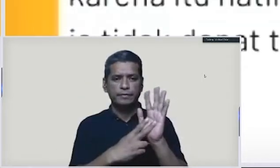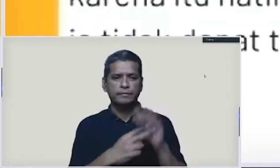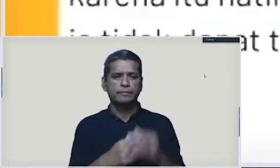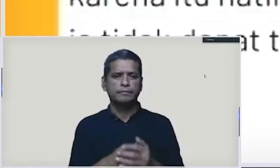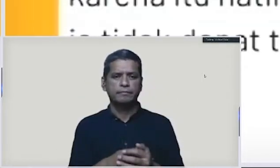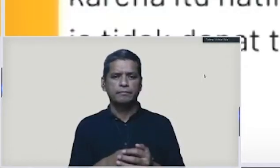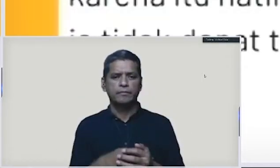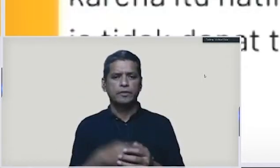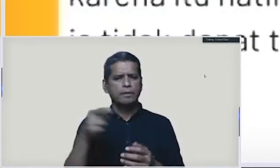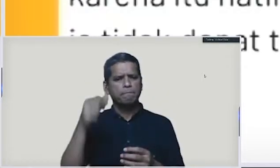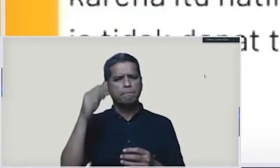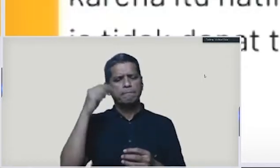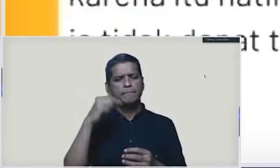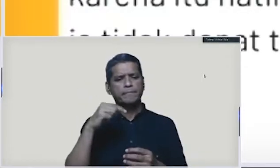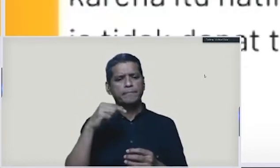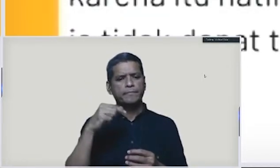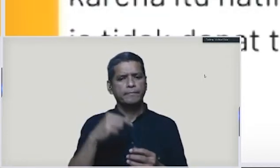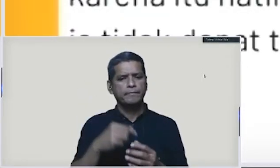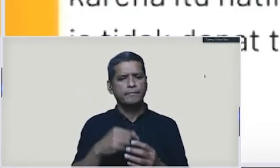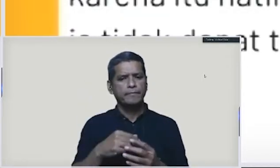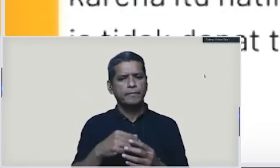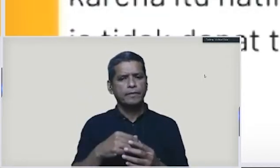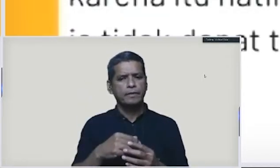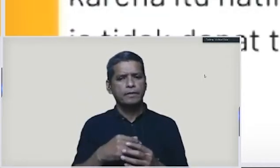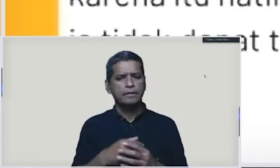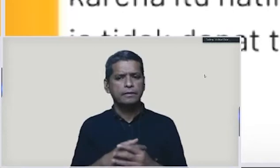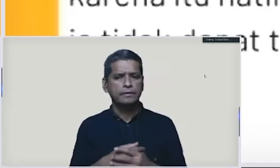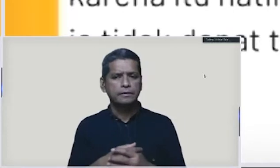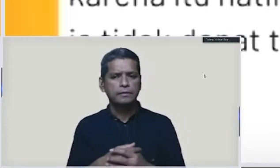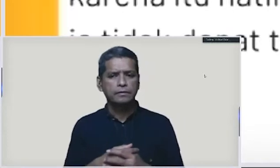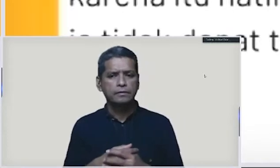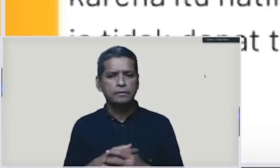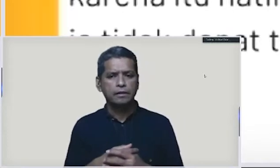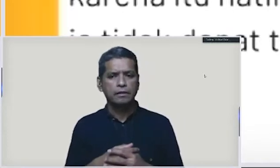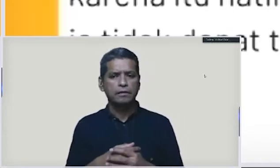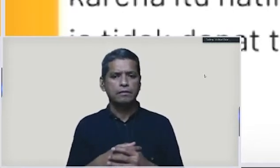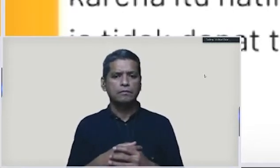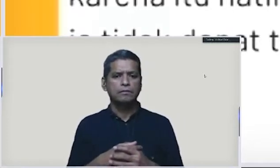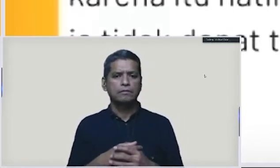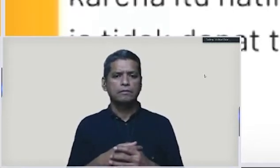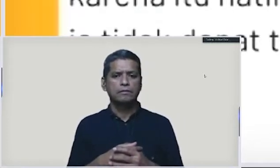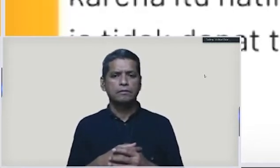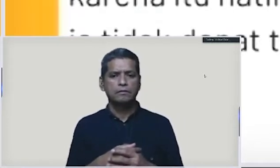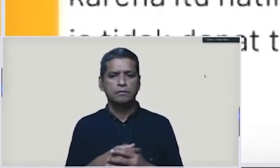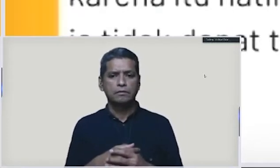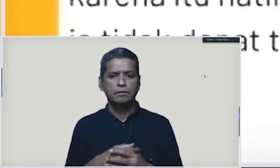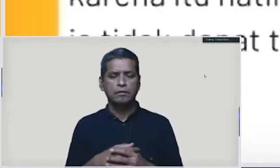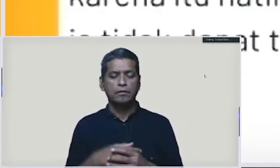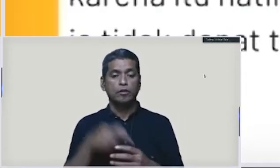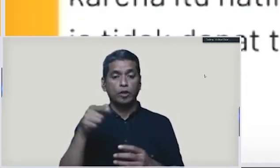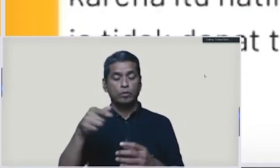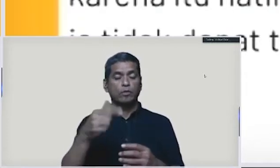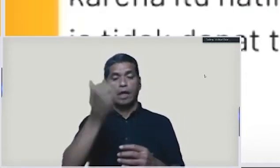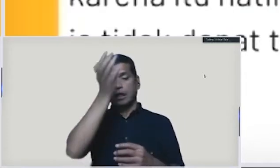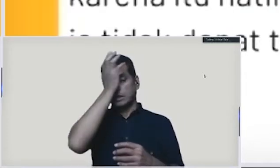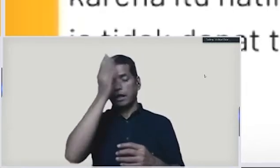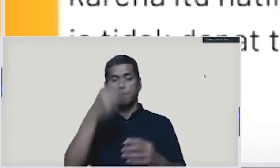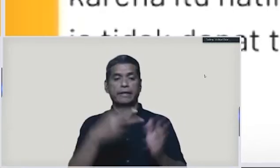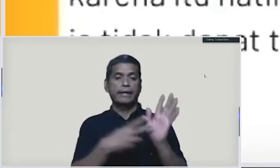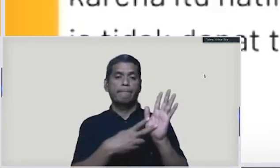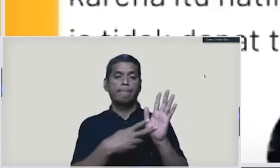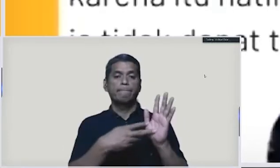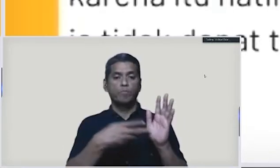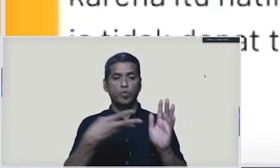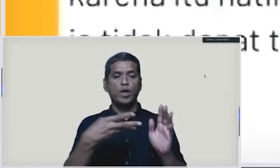daripada nebukadnezar tetapi nebukadnezar tampil lebih terkenal daripada ayahnya oleh karena